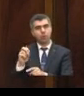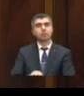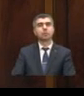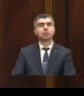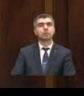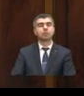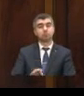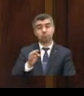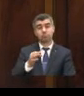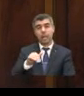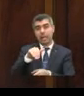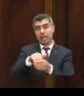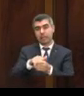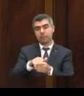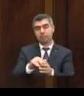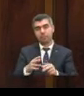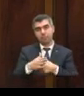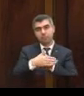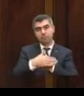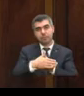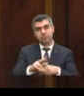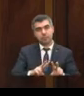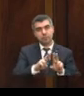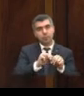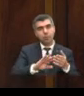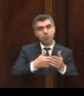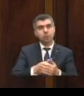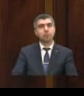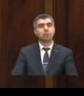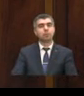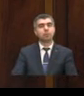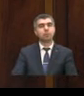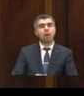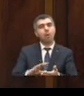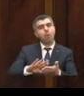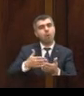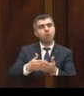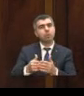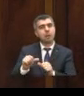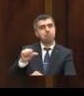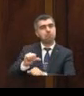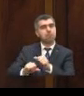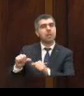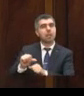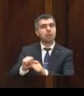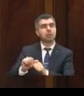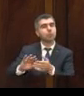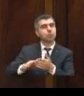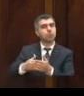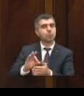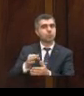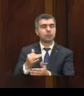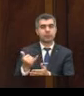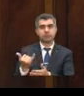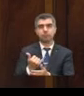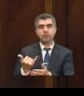لنا كفريق مشكل الأغلبية الحكومية لبلورة مجموعة من التعديلات التي توخينا منها إغناء